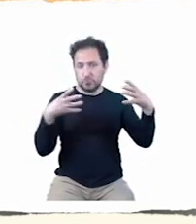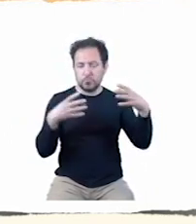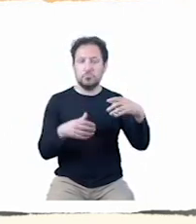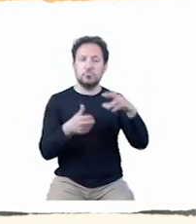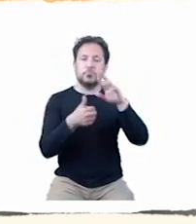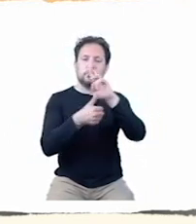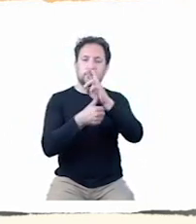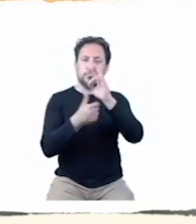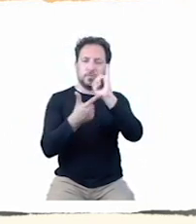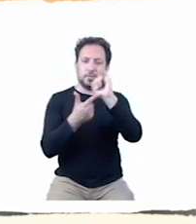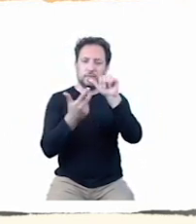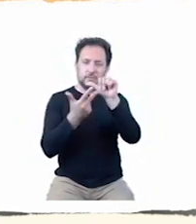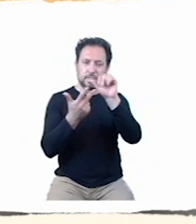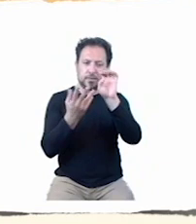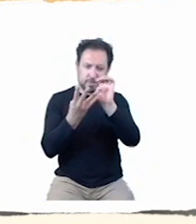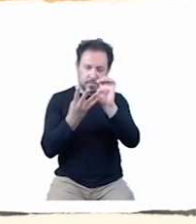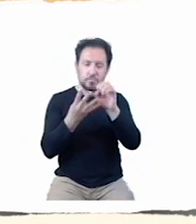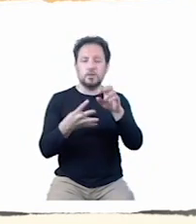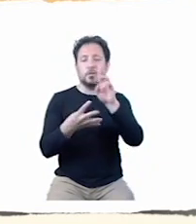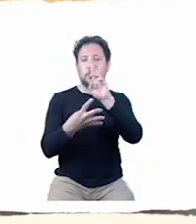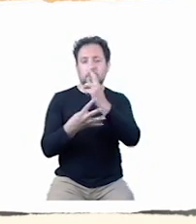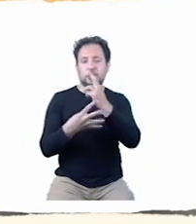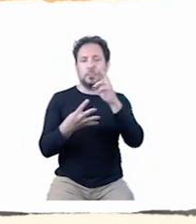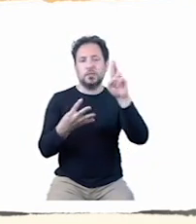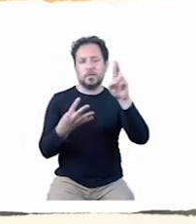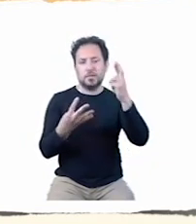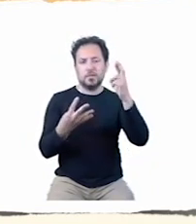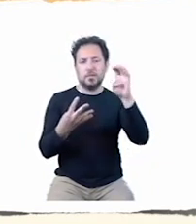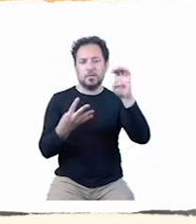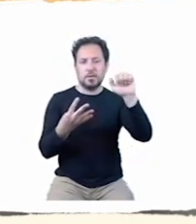Grazie a tutti.